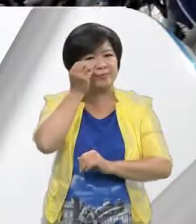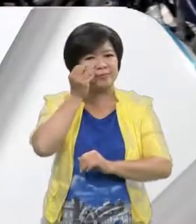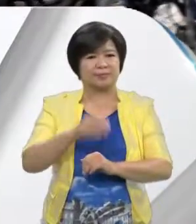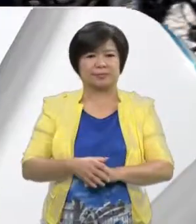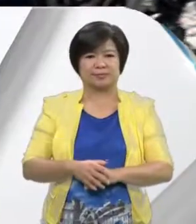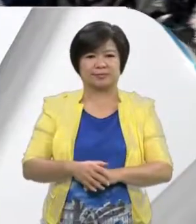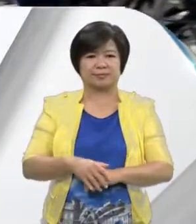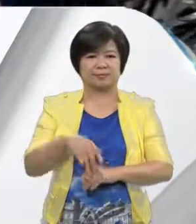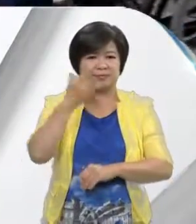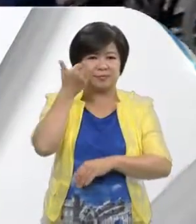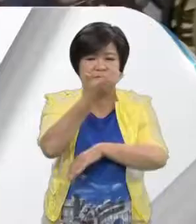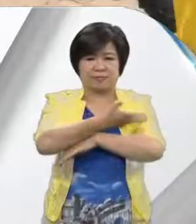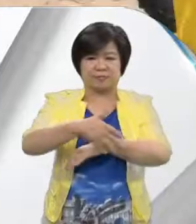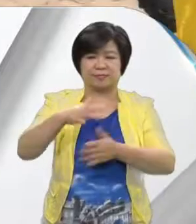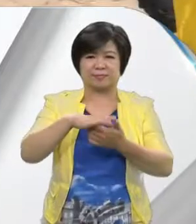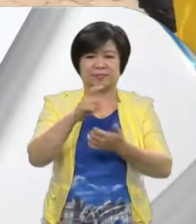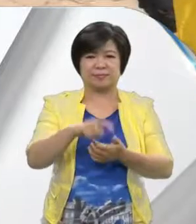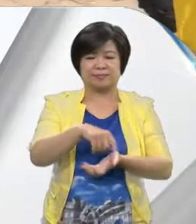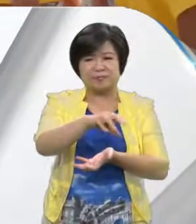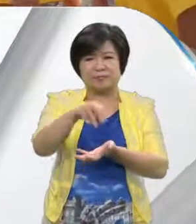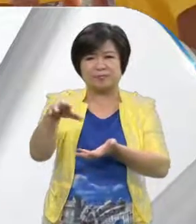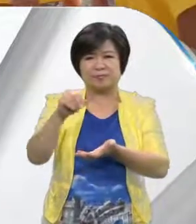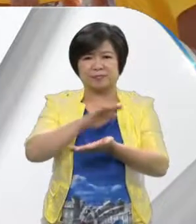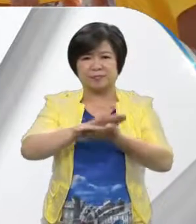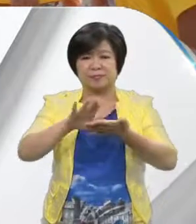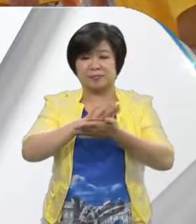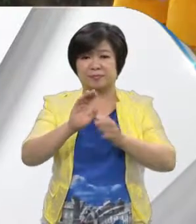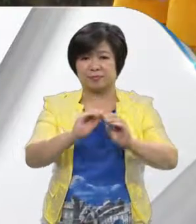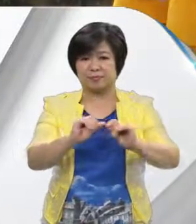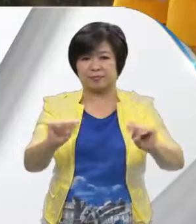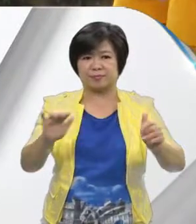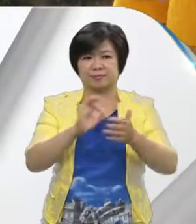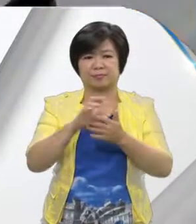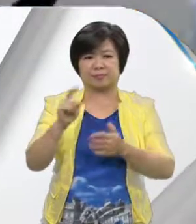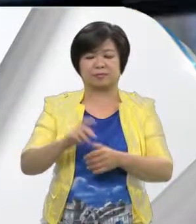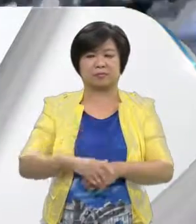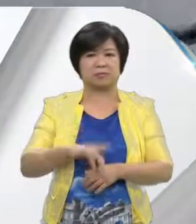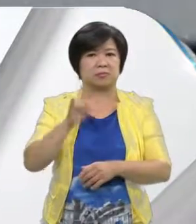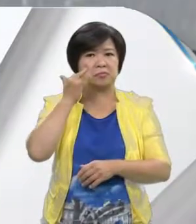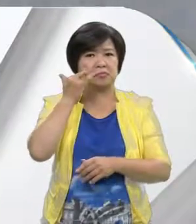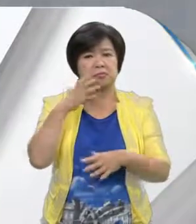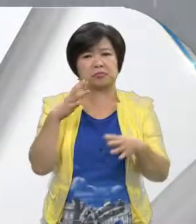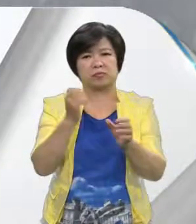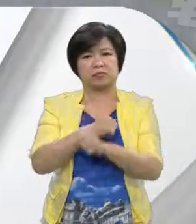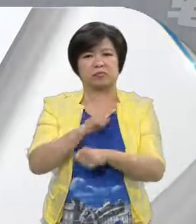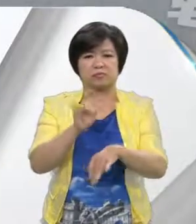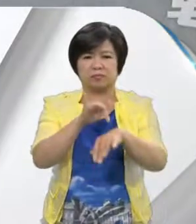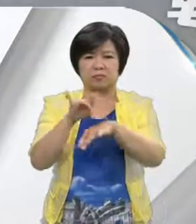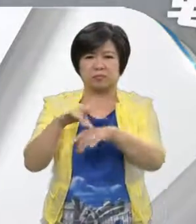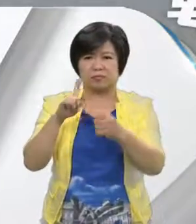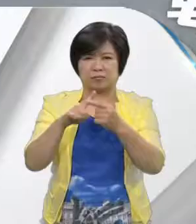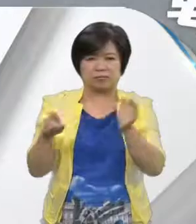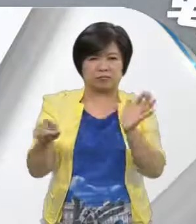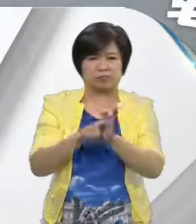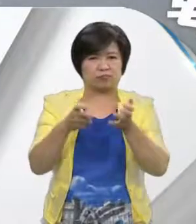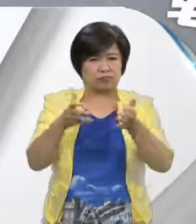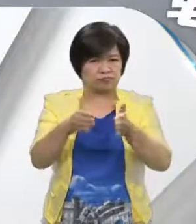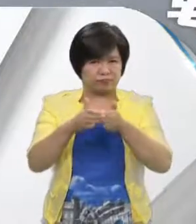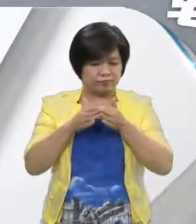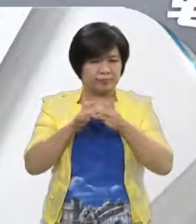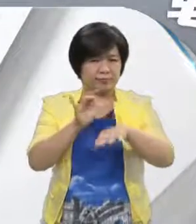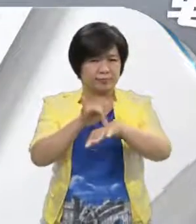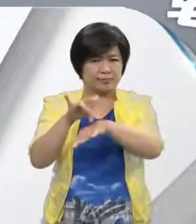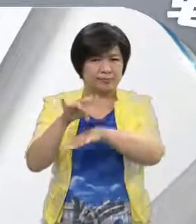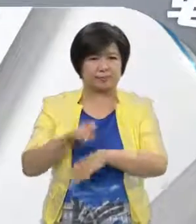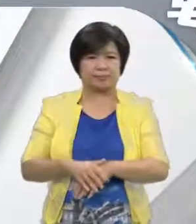到海顺就硬去三秋清谈，也着歌唱每半夜着无情人嘅声音嘅天阳人生重要嘅歌唱。 这